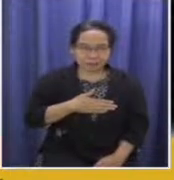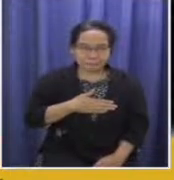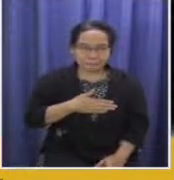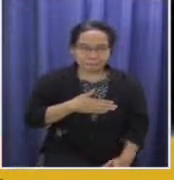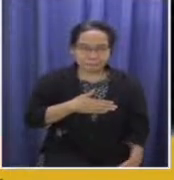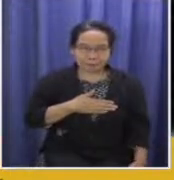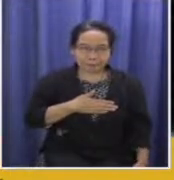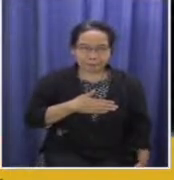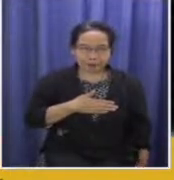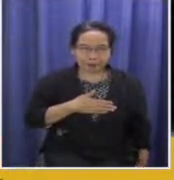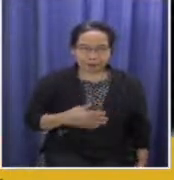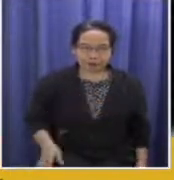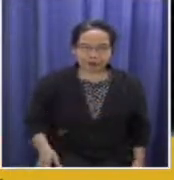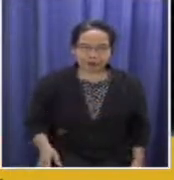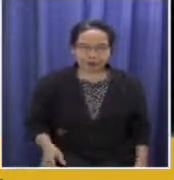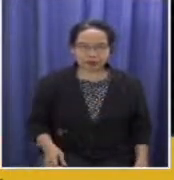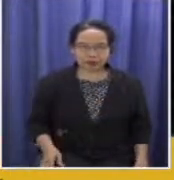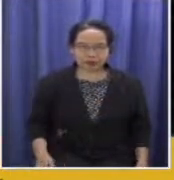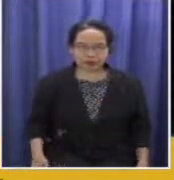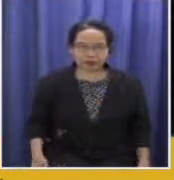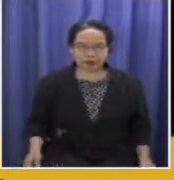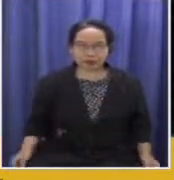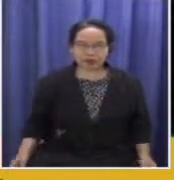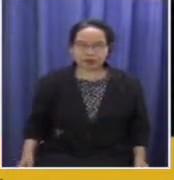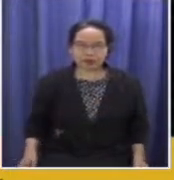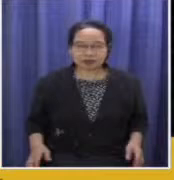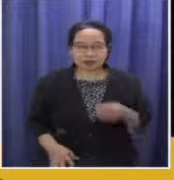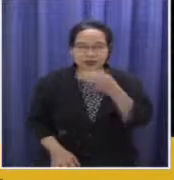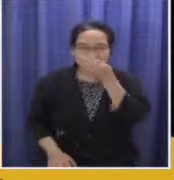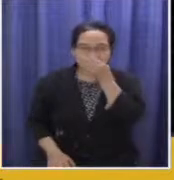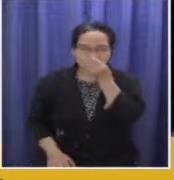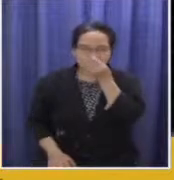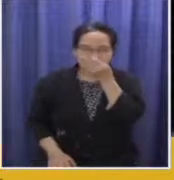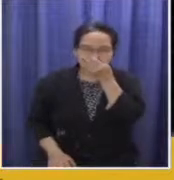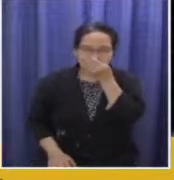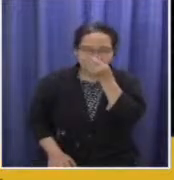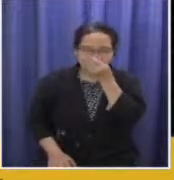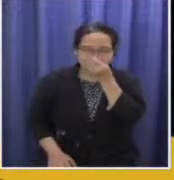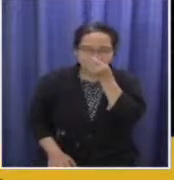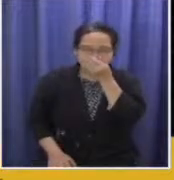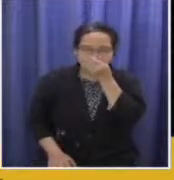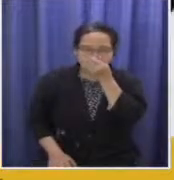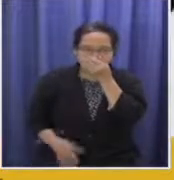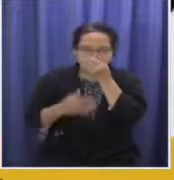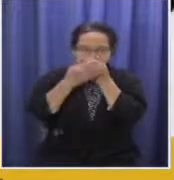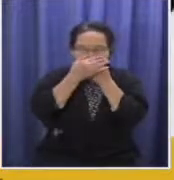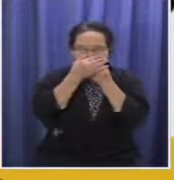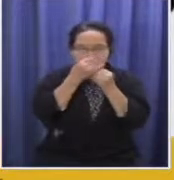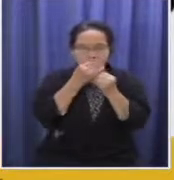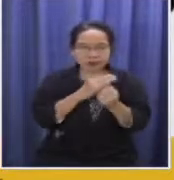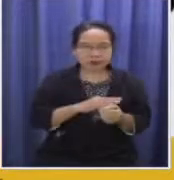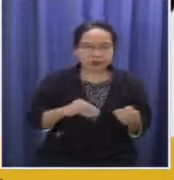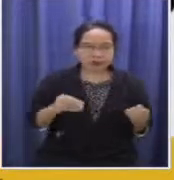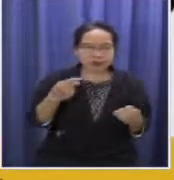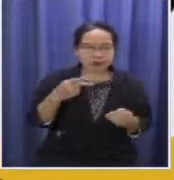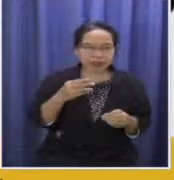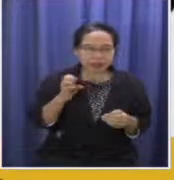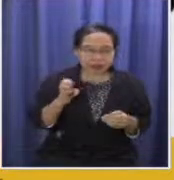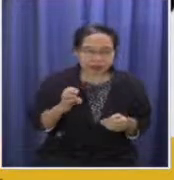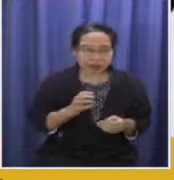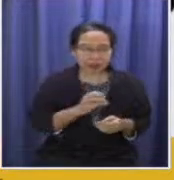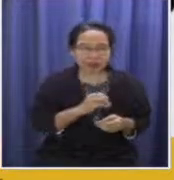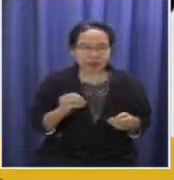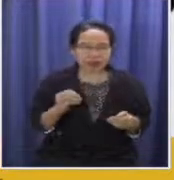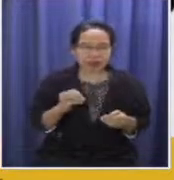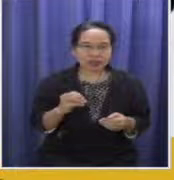भने पनि त्यहाँ प्रयोग गरिएको शब्द चाहिँ हागेओस छ, जसको अर्थ चाहिँ उहाँ चाहिँ पवित्र कुरा